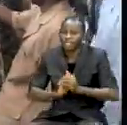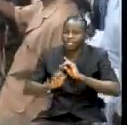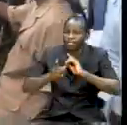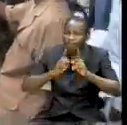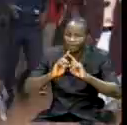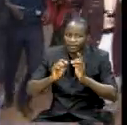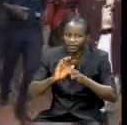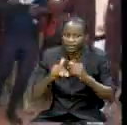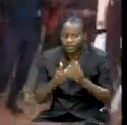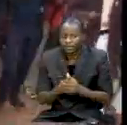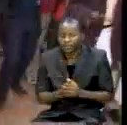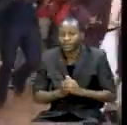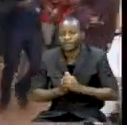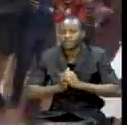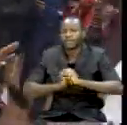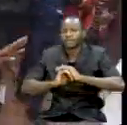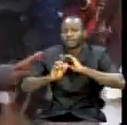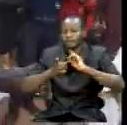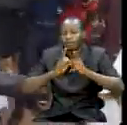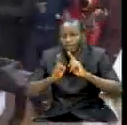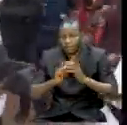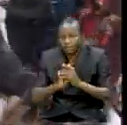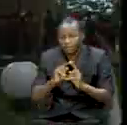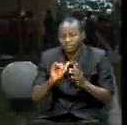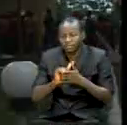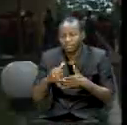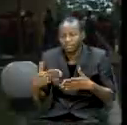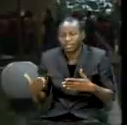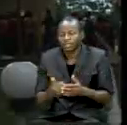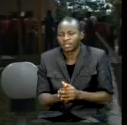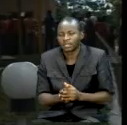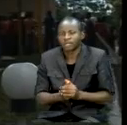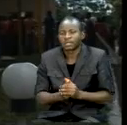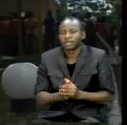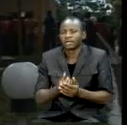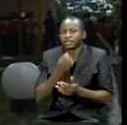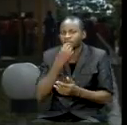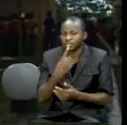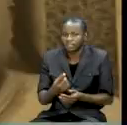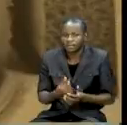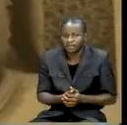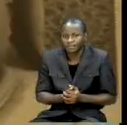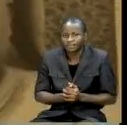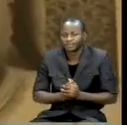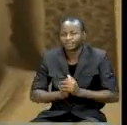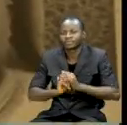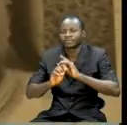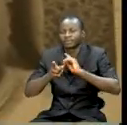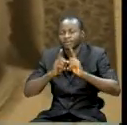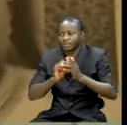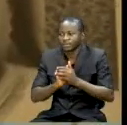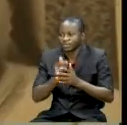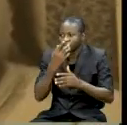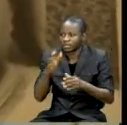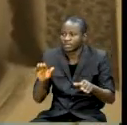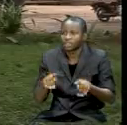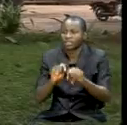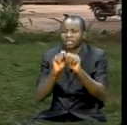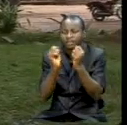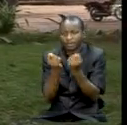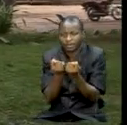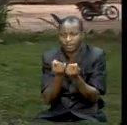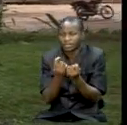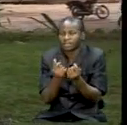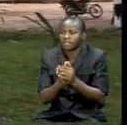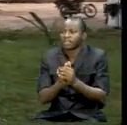La délégation du grand chef sillonne la contrée jusqu'à la résidence royale, une résidence réhabilitée à 70% par